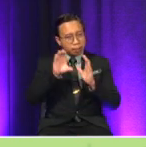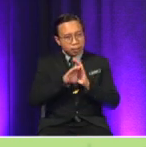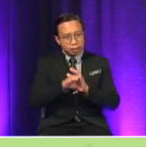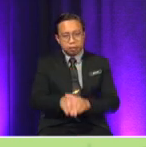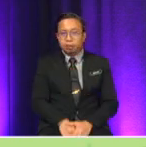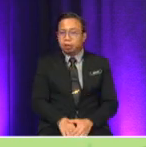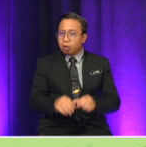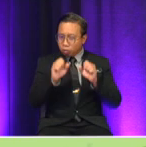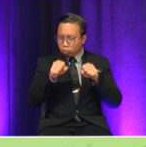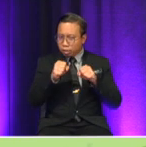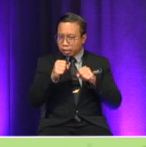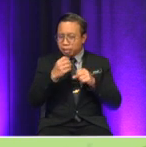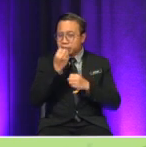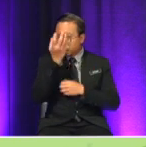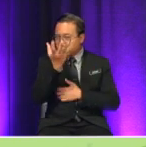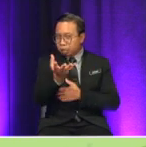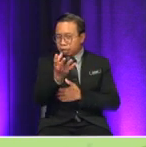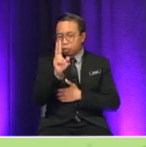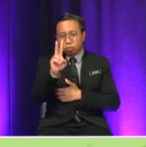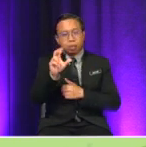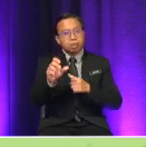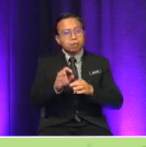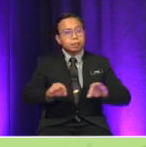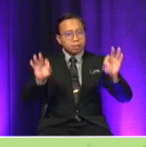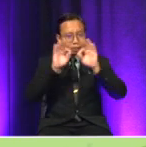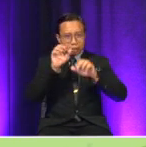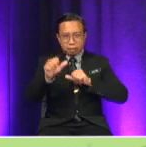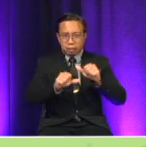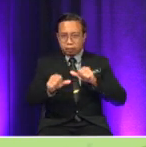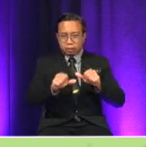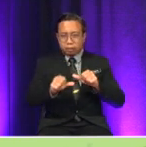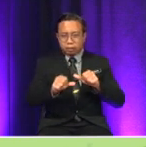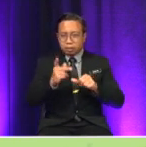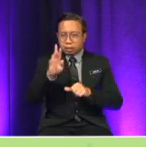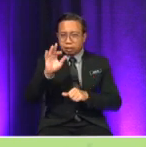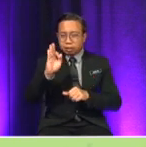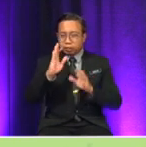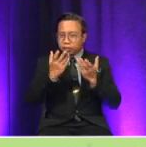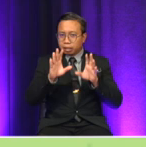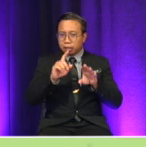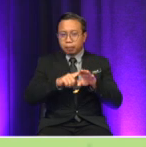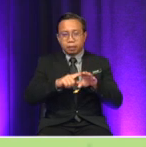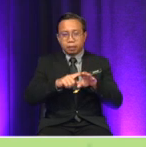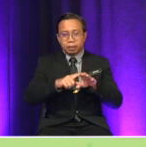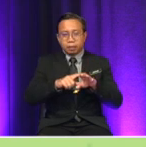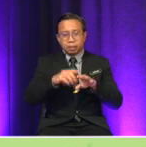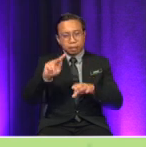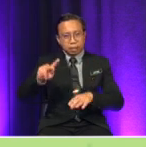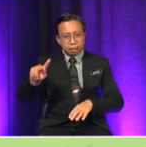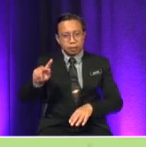2 kepentingan aktiviti kraft tangan kepada perkembangan estetika dan juga daya kreatif kanak-kanak,